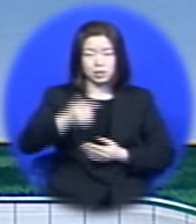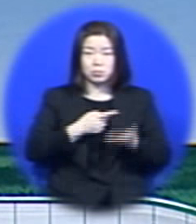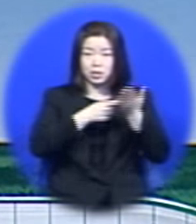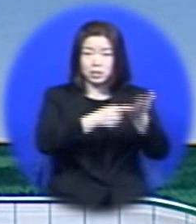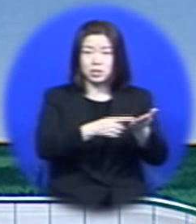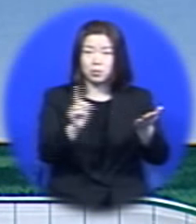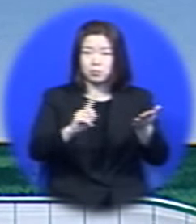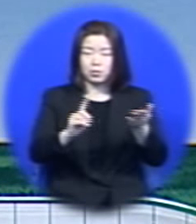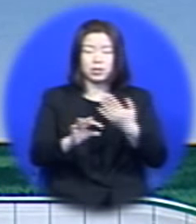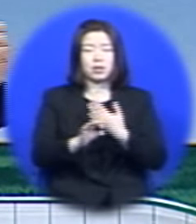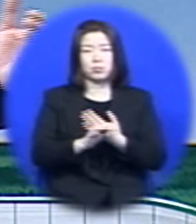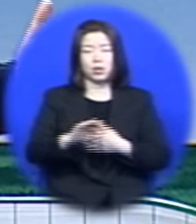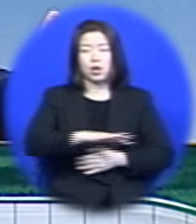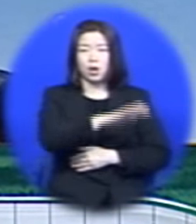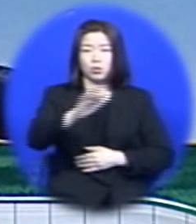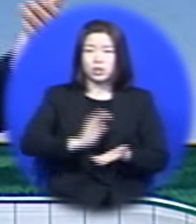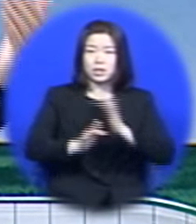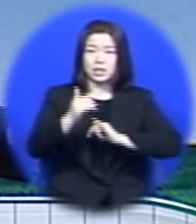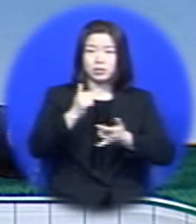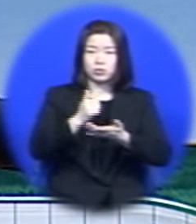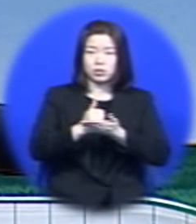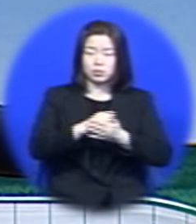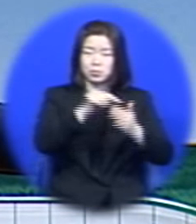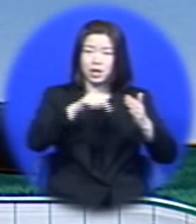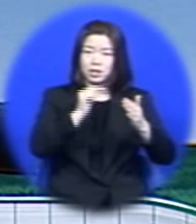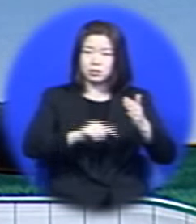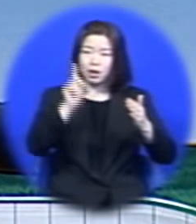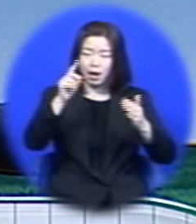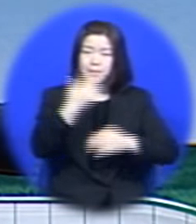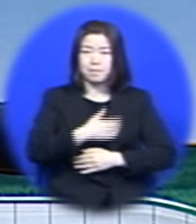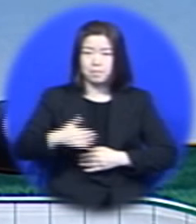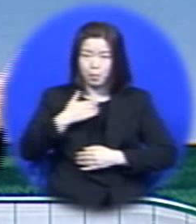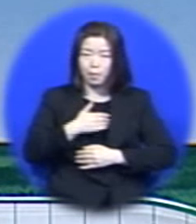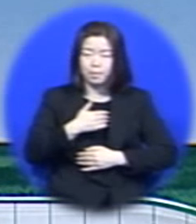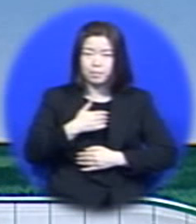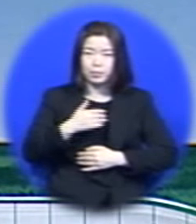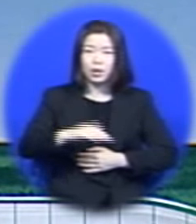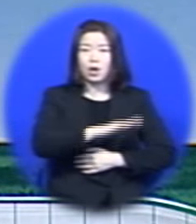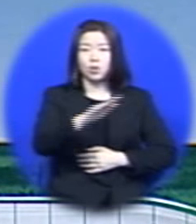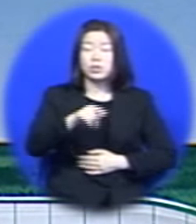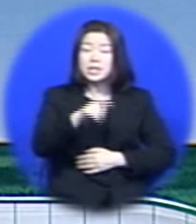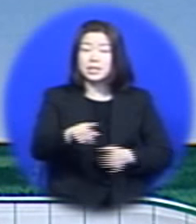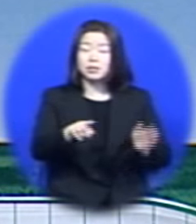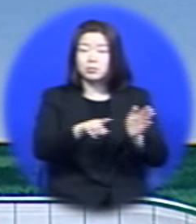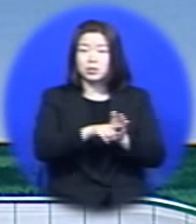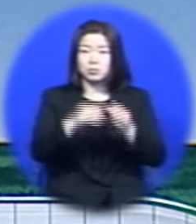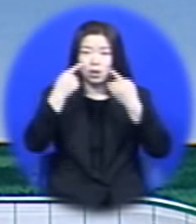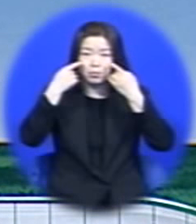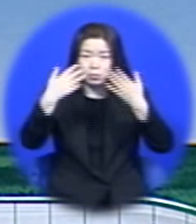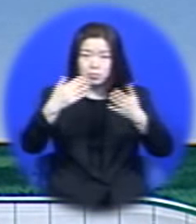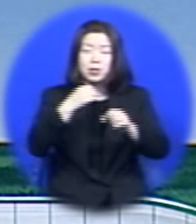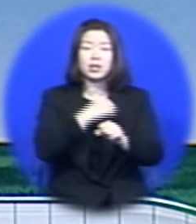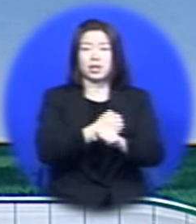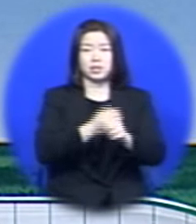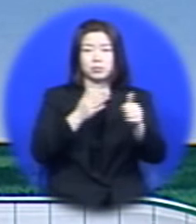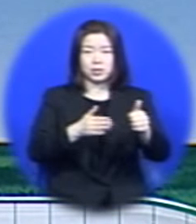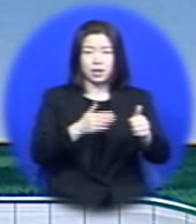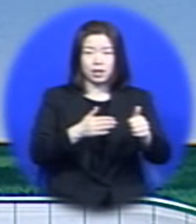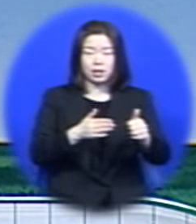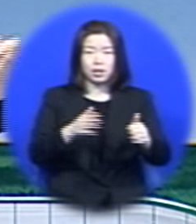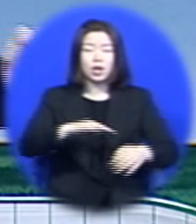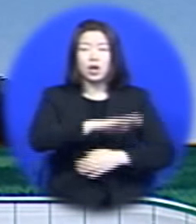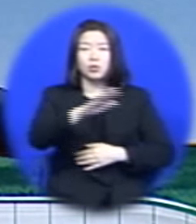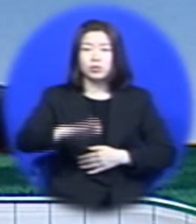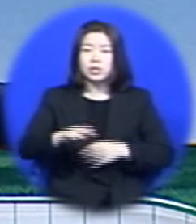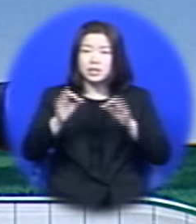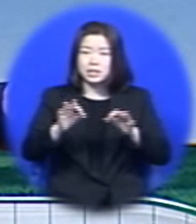것이, 우리는 예수님 안에서 한 몸이잖아요. 우리 이 믿음을 분명히 하십시다. 우리는